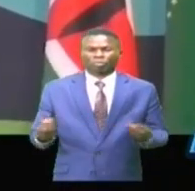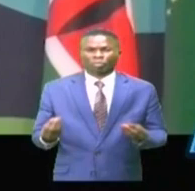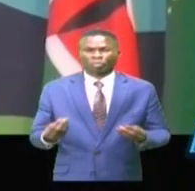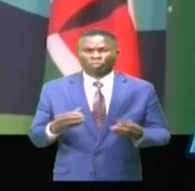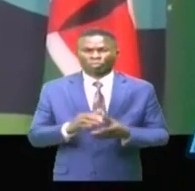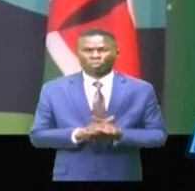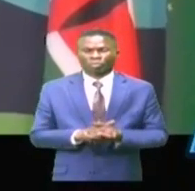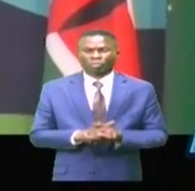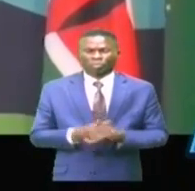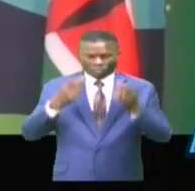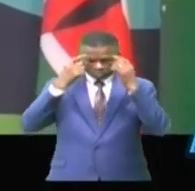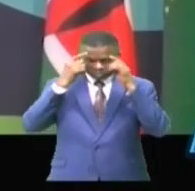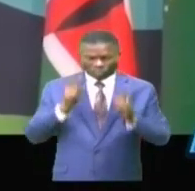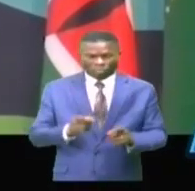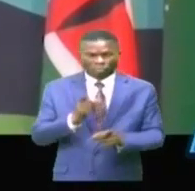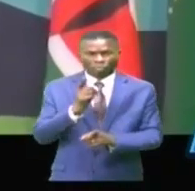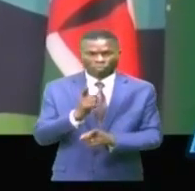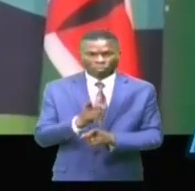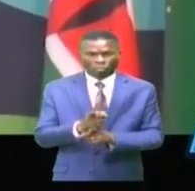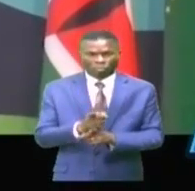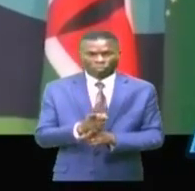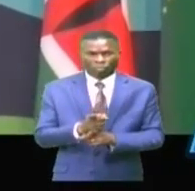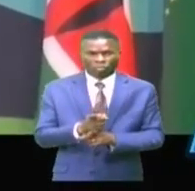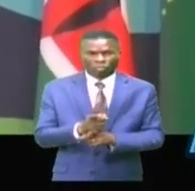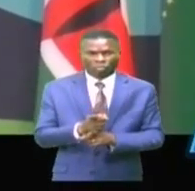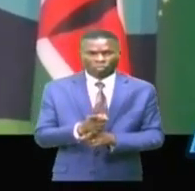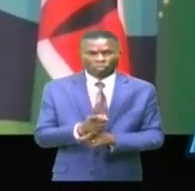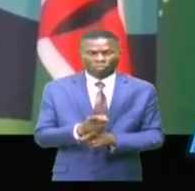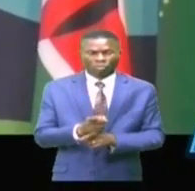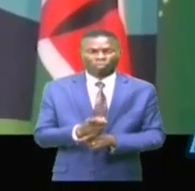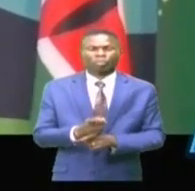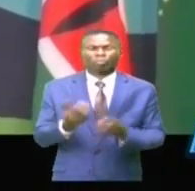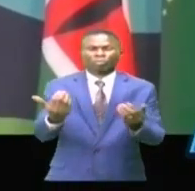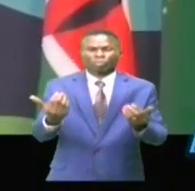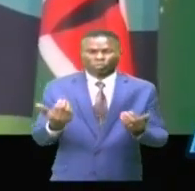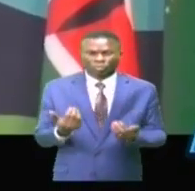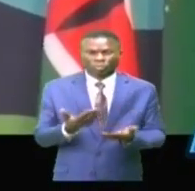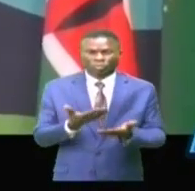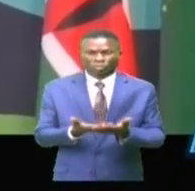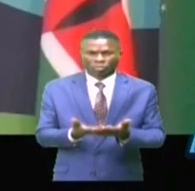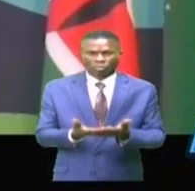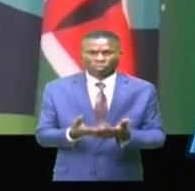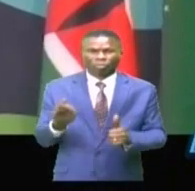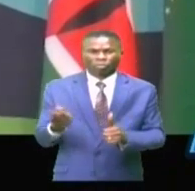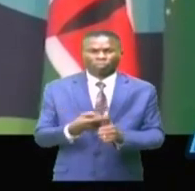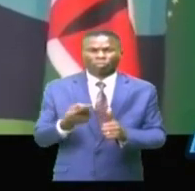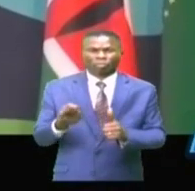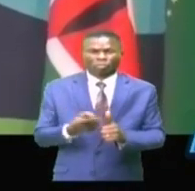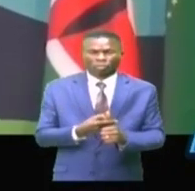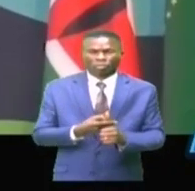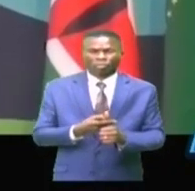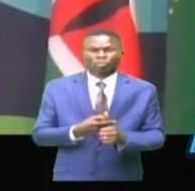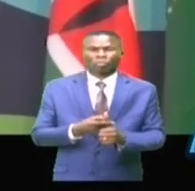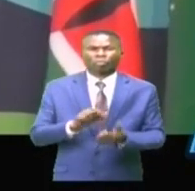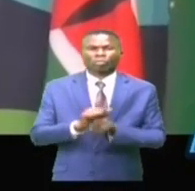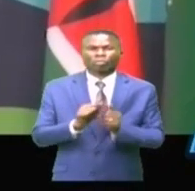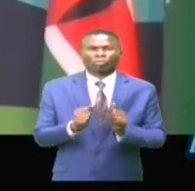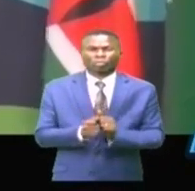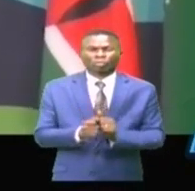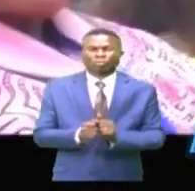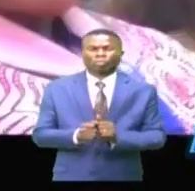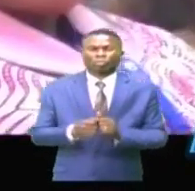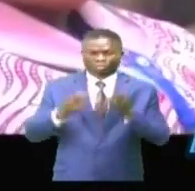et la détermination la volonté à savoir le respect des